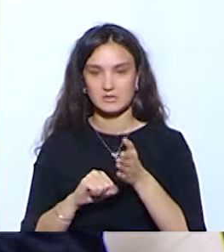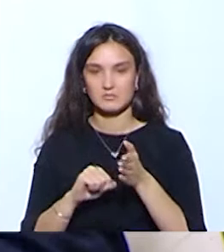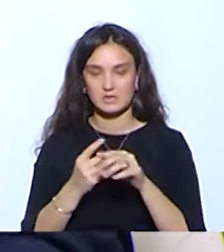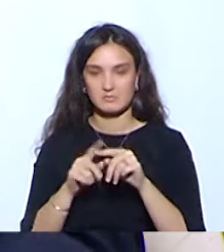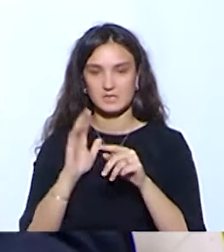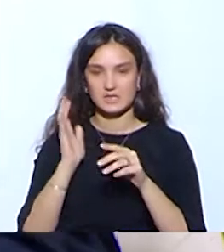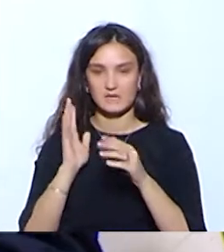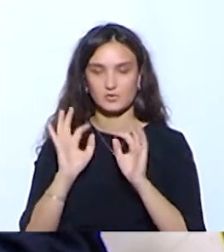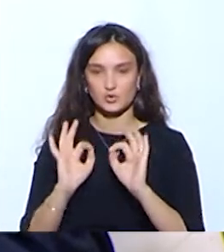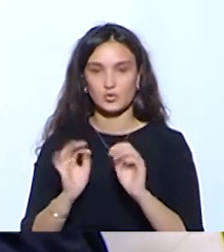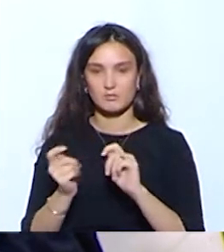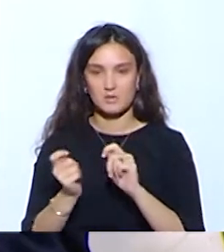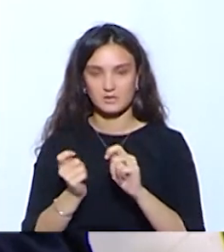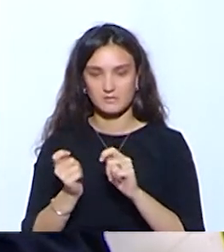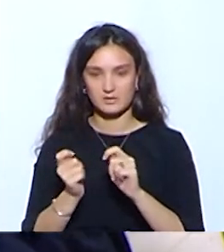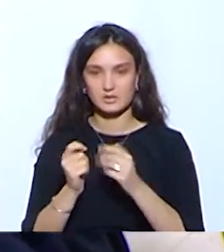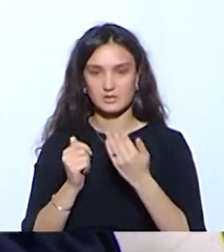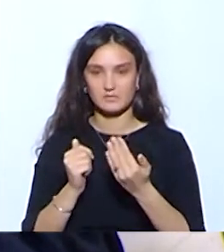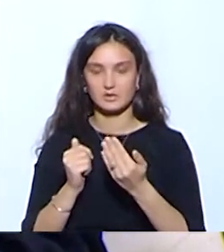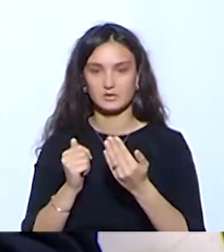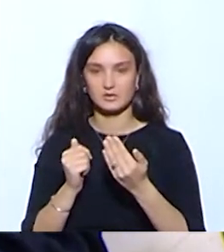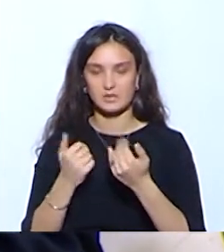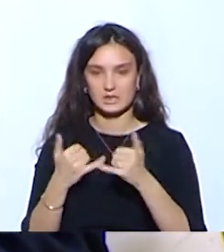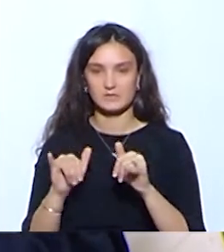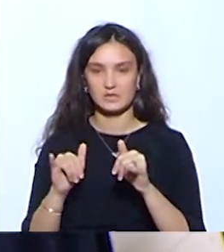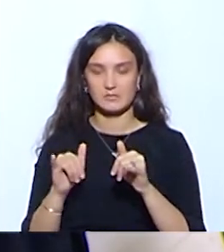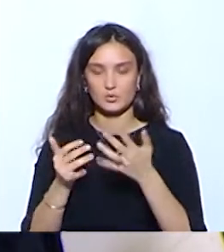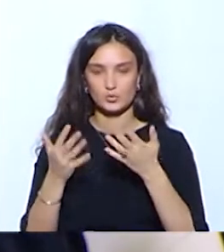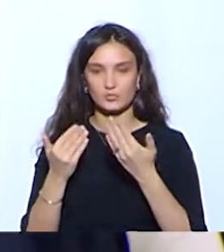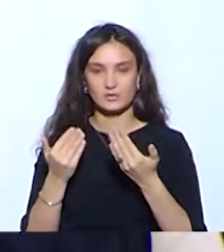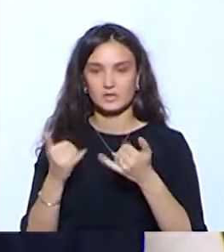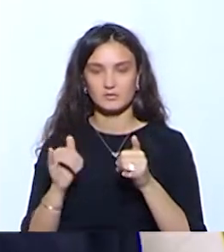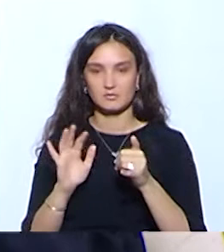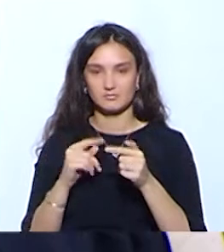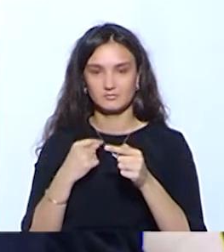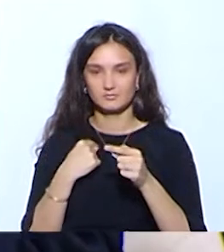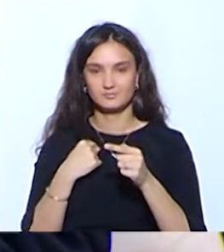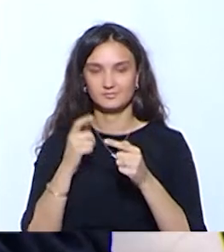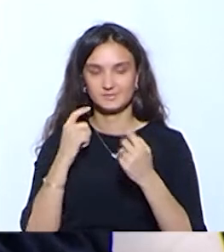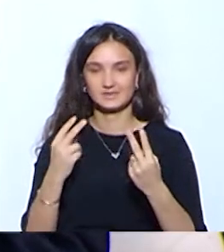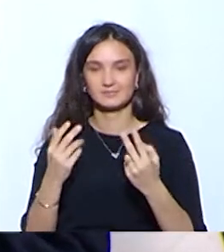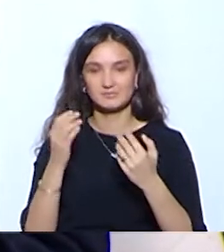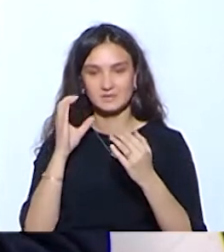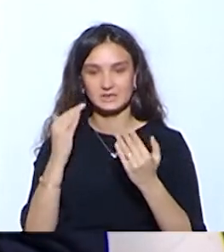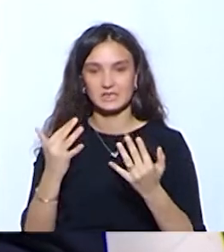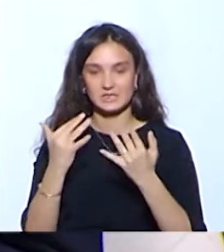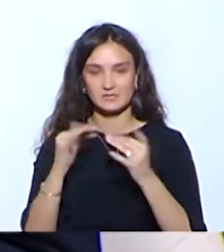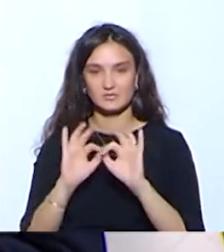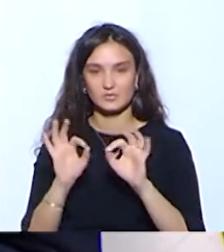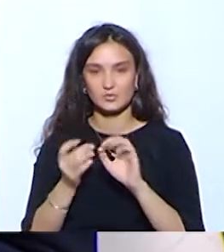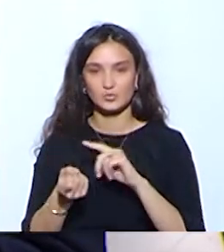არტერიული წნევის სწორად მართვას, თქვენ გააგიკვირდებათ, თქვენ კი არ გააგიკვირდებათ, მსმენელს მივმართავ, რომ